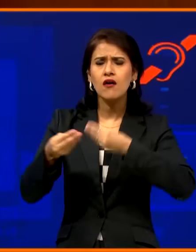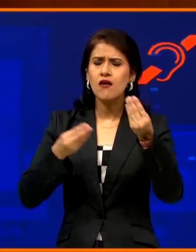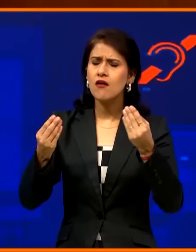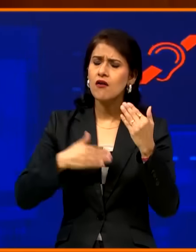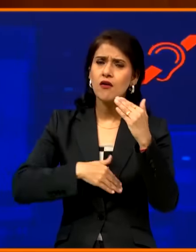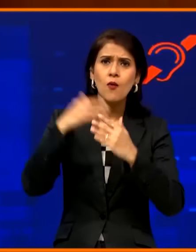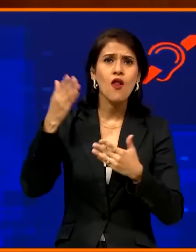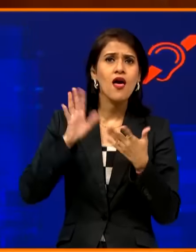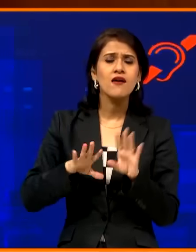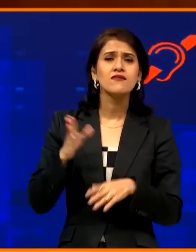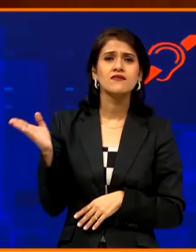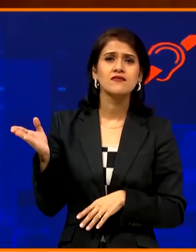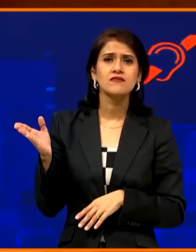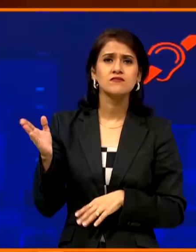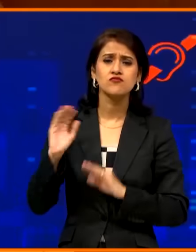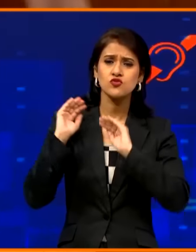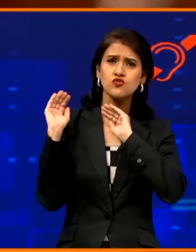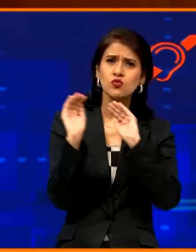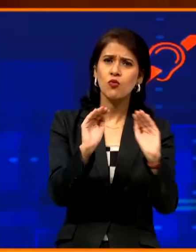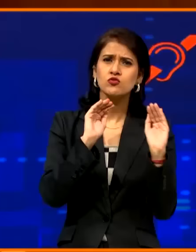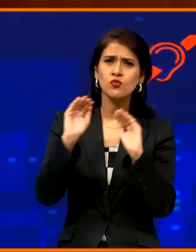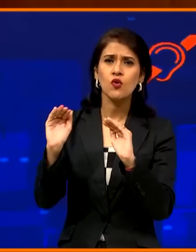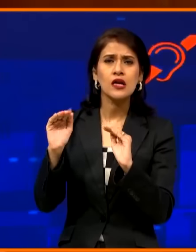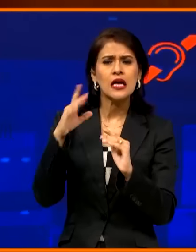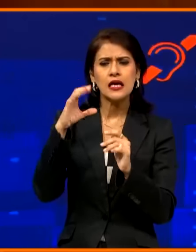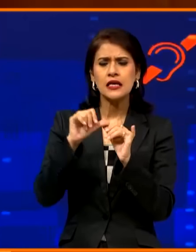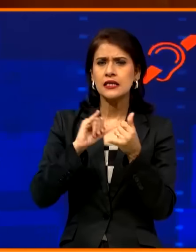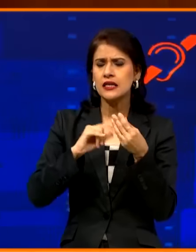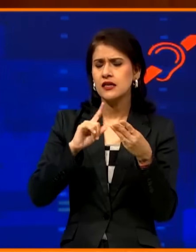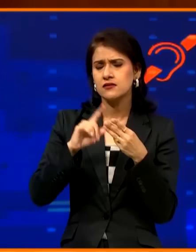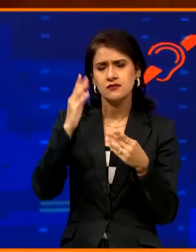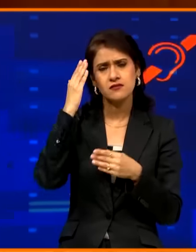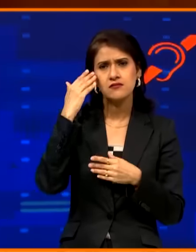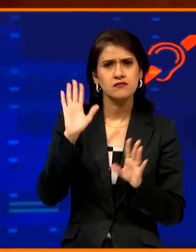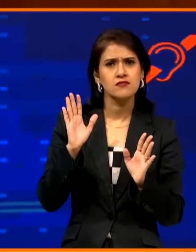था अब वो केसेस हैं कितने में